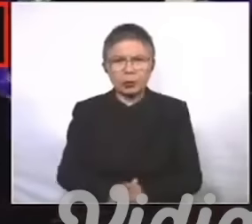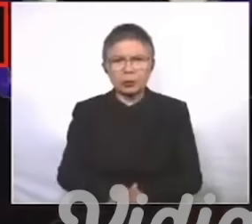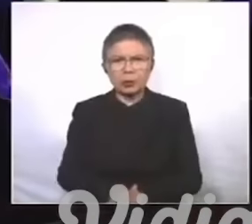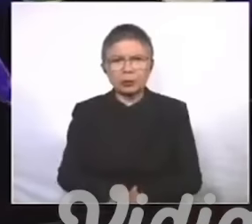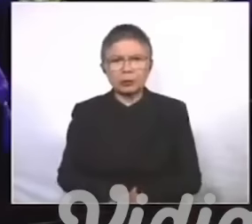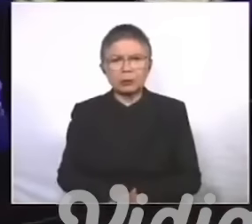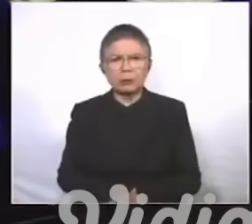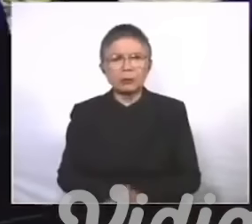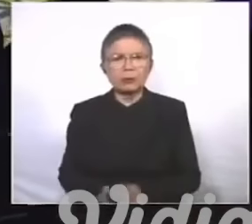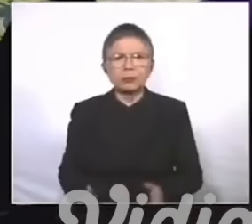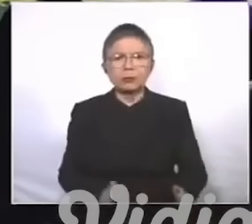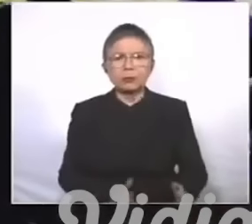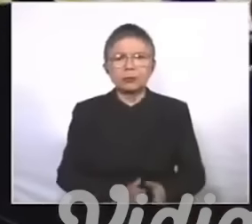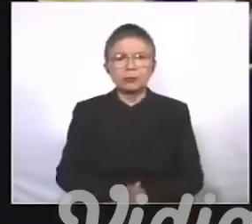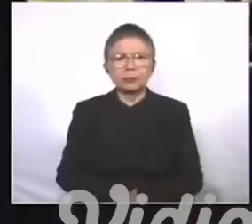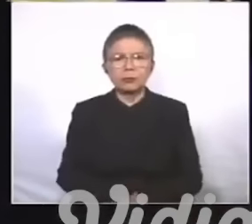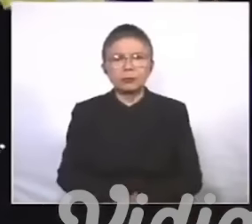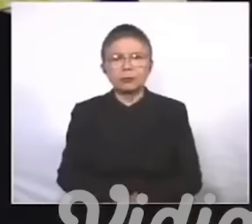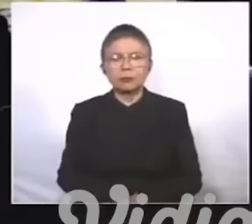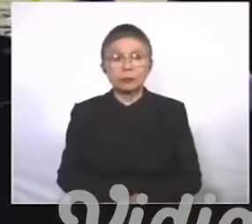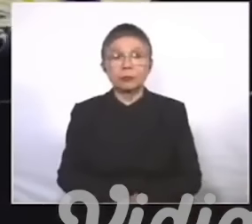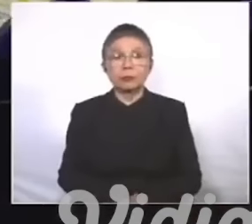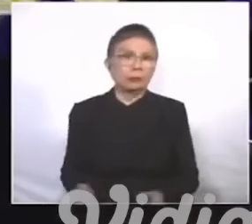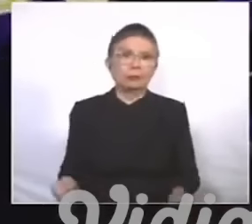kasih. Kita lanjutkan. Tenang.